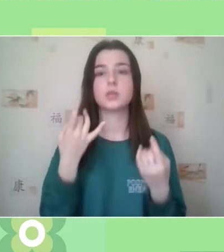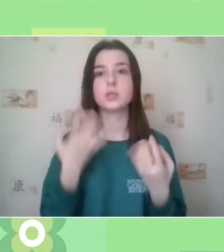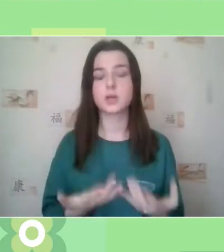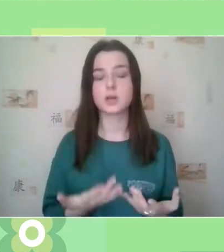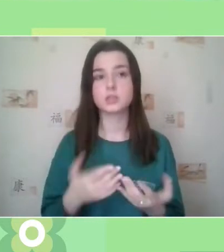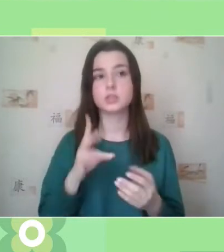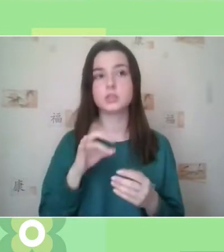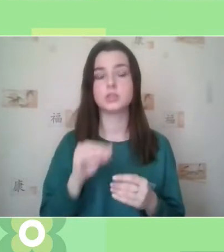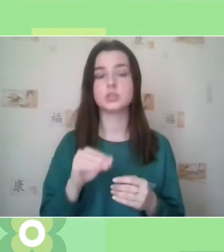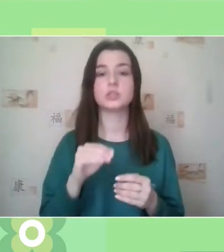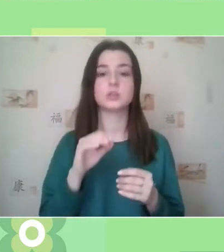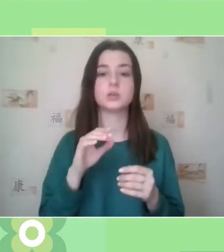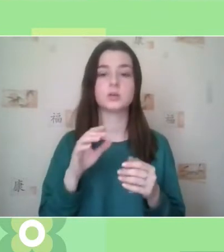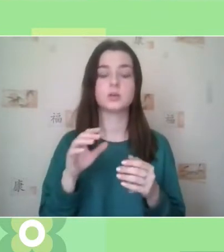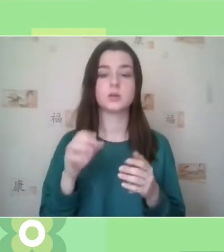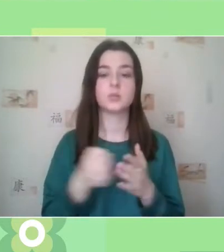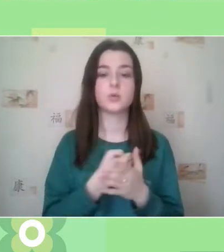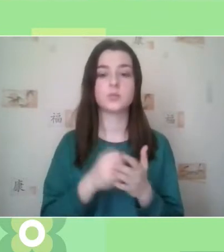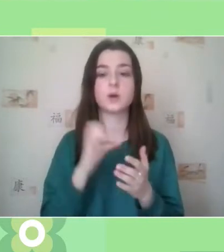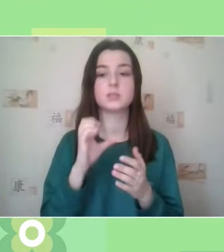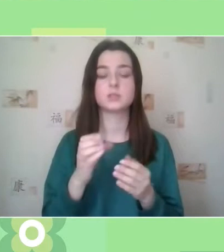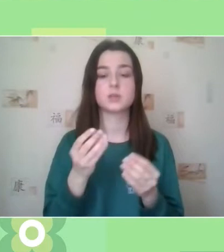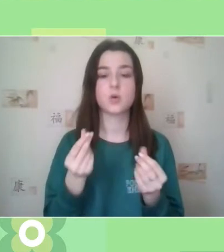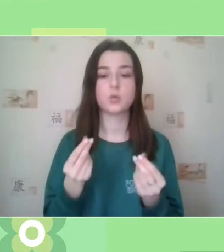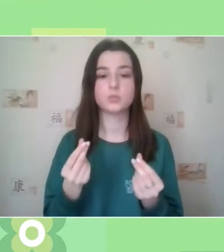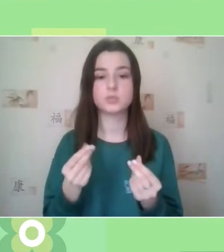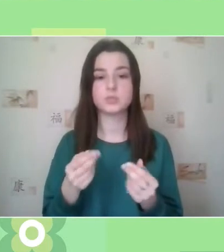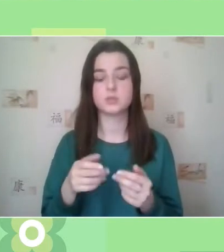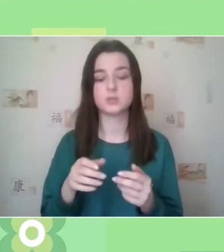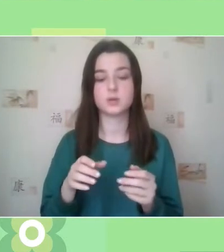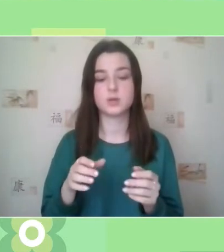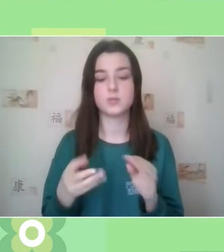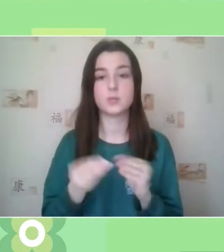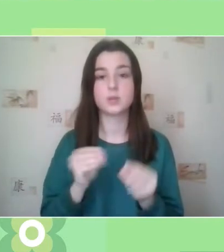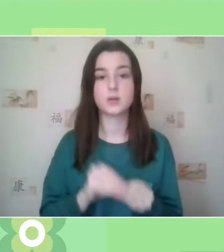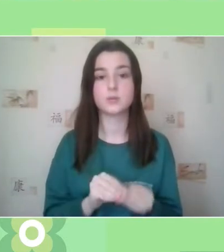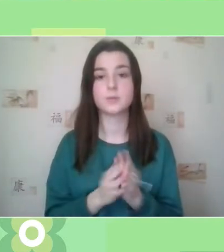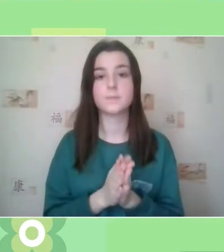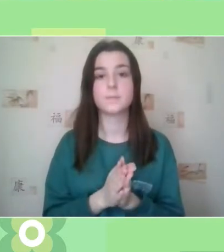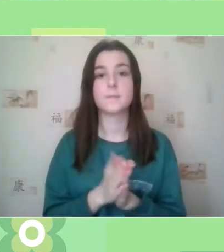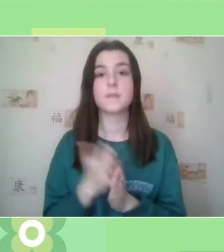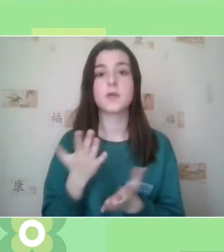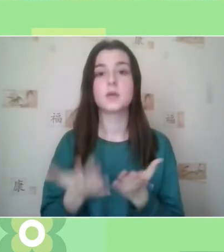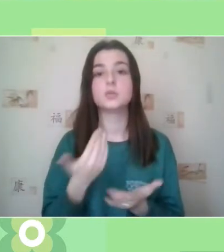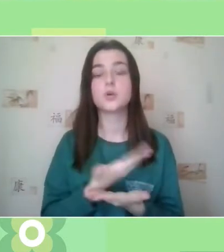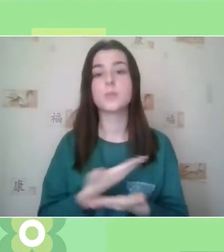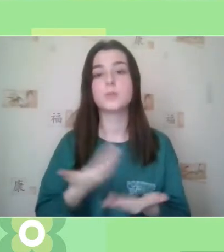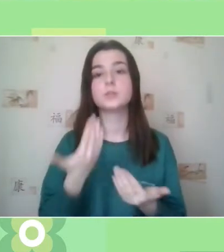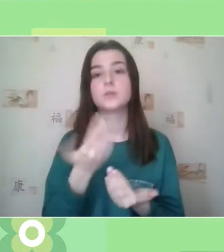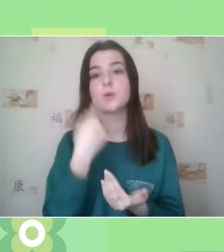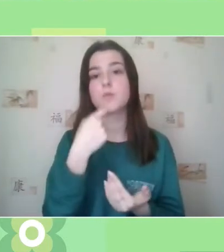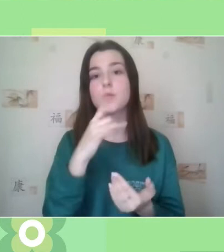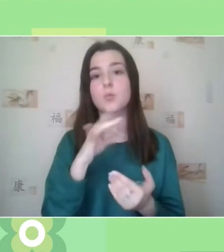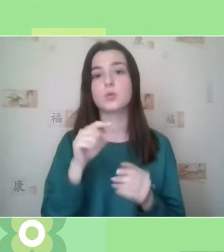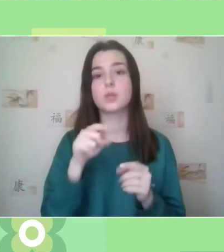Тому антикорупційні речі і підтримують якраз більше і частіше міжнародні донори. Але якщо ми говоримо про те, як